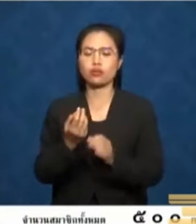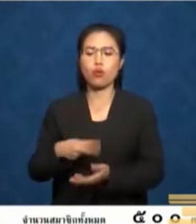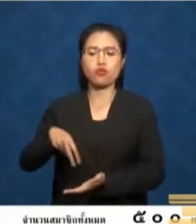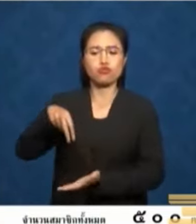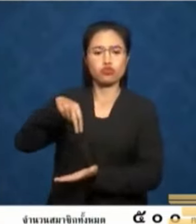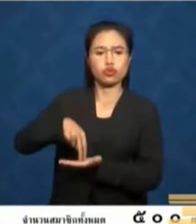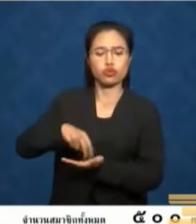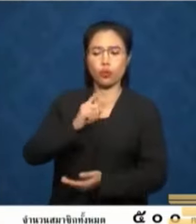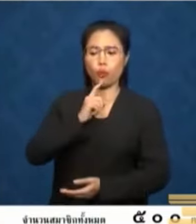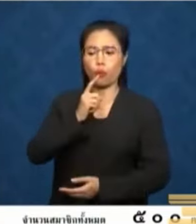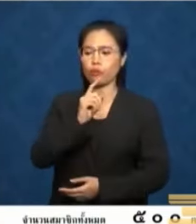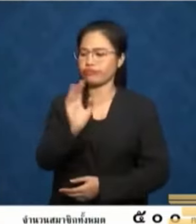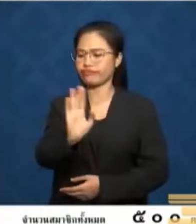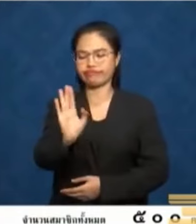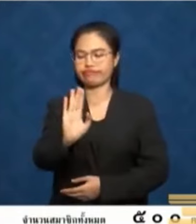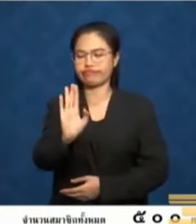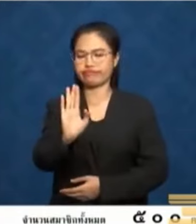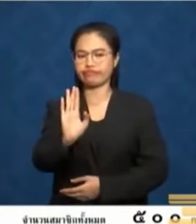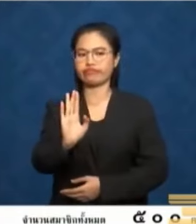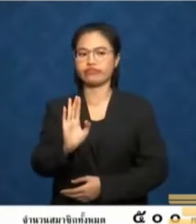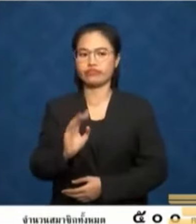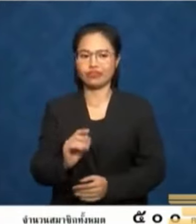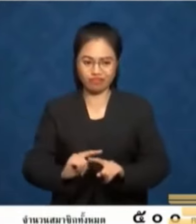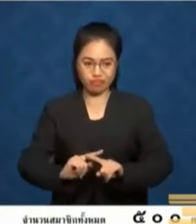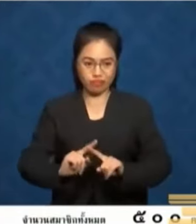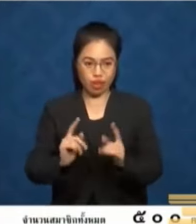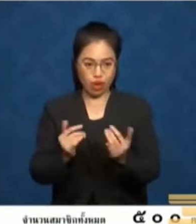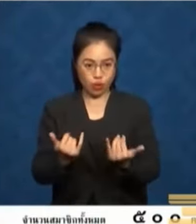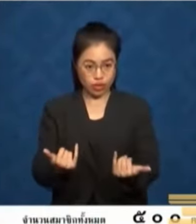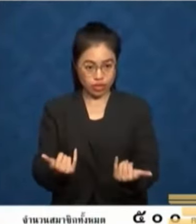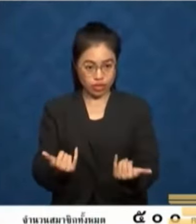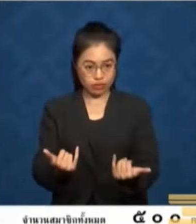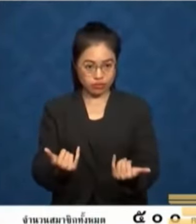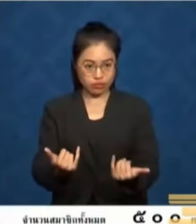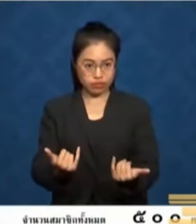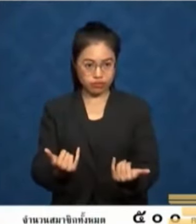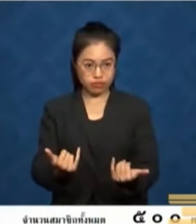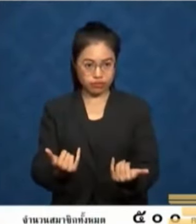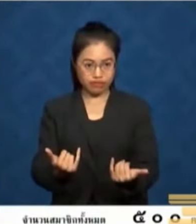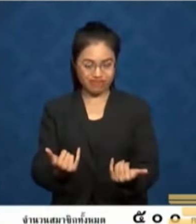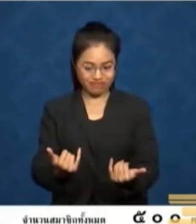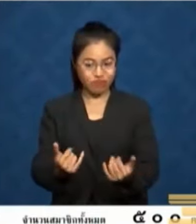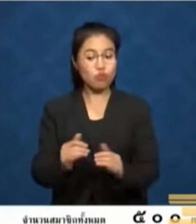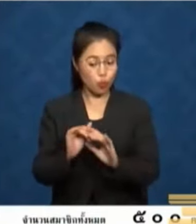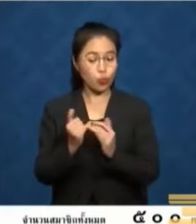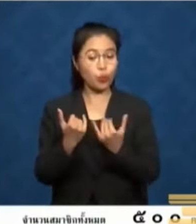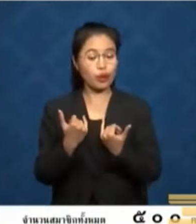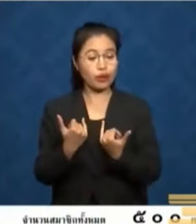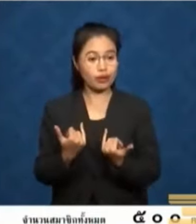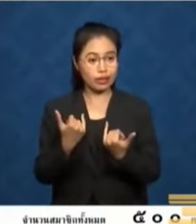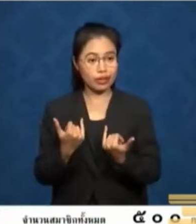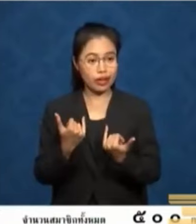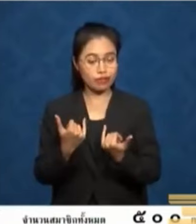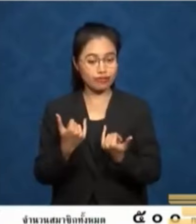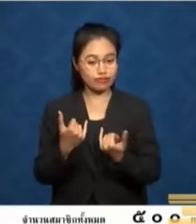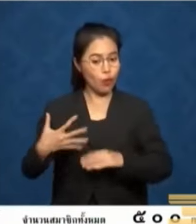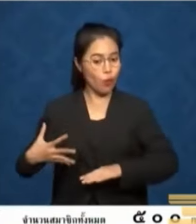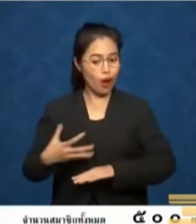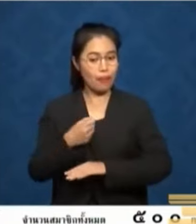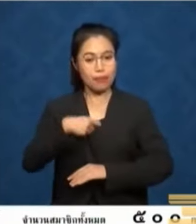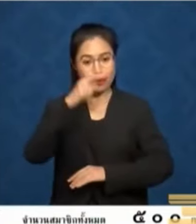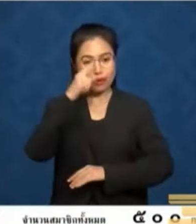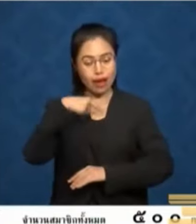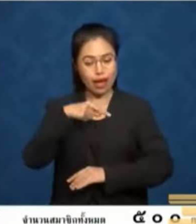ขึ้นสวนปกรวุฒิแต่บังเอิญวันเนี้ยแล้วก็เป็นประวัติศาสตร์ของการเมืองไทยที่ฝ่าย